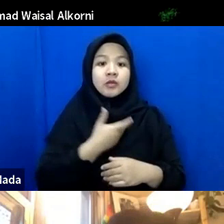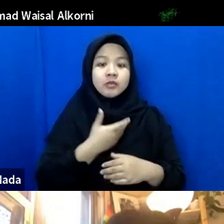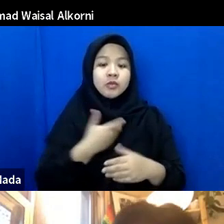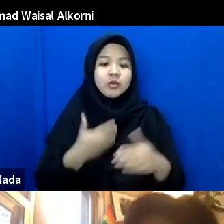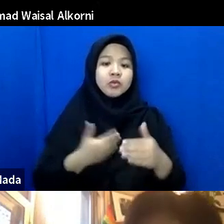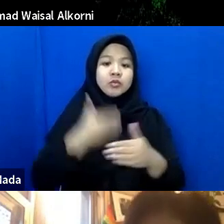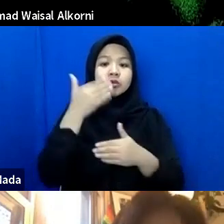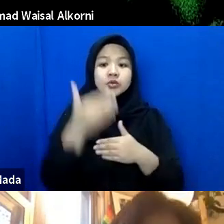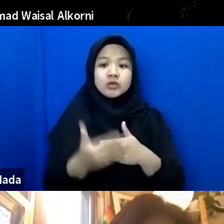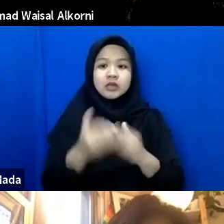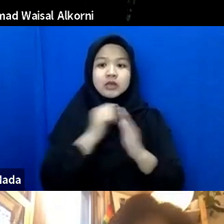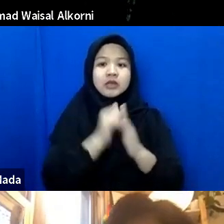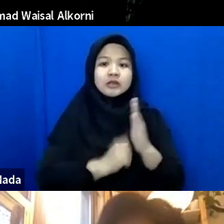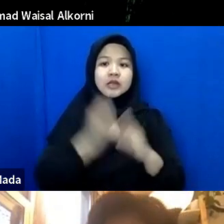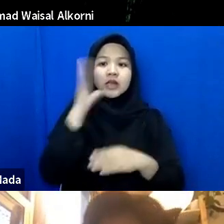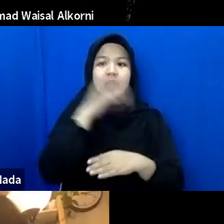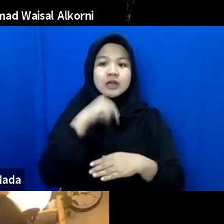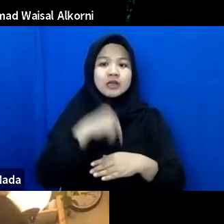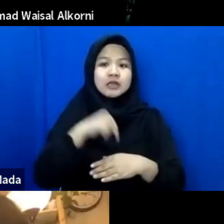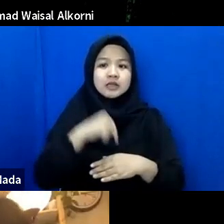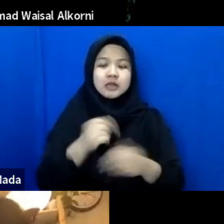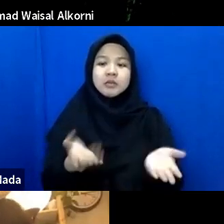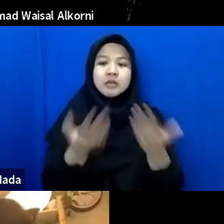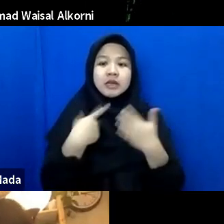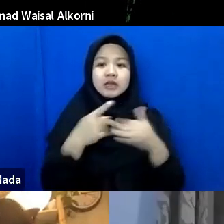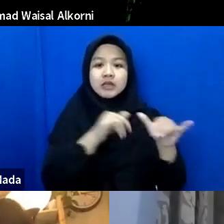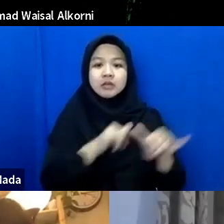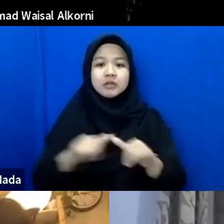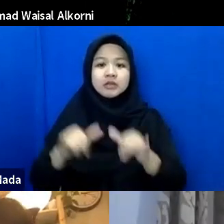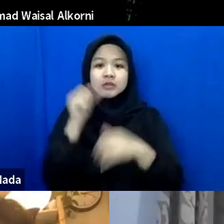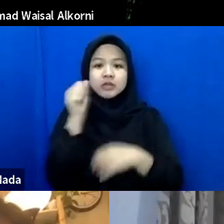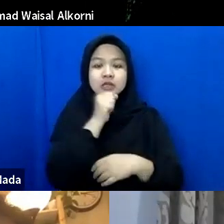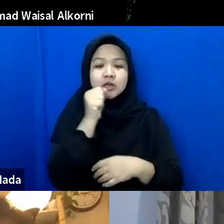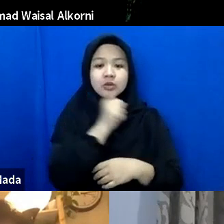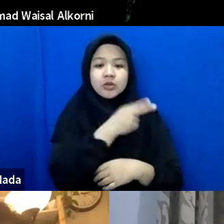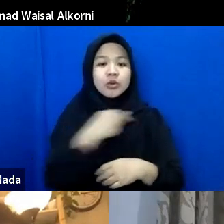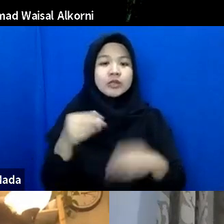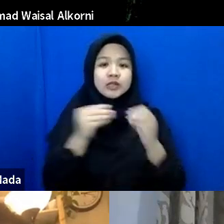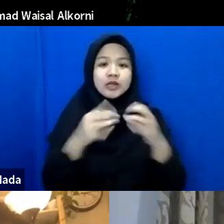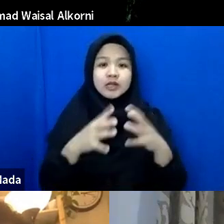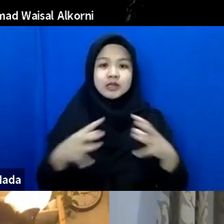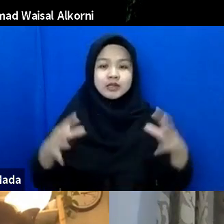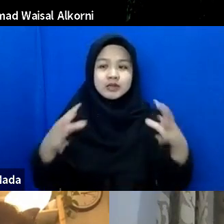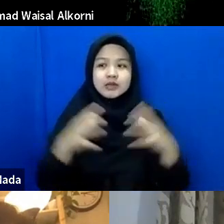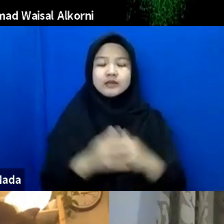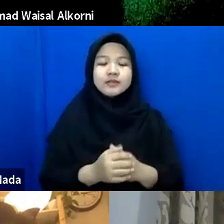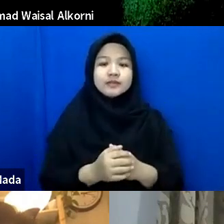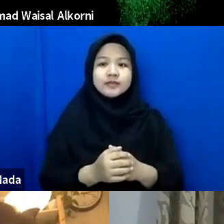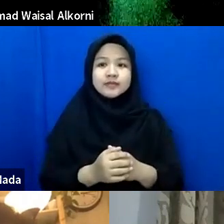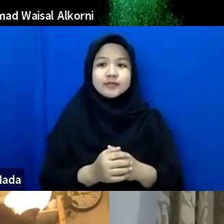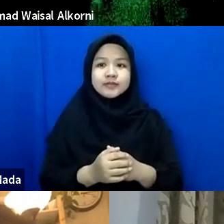jauh pada acara hari ini Mari kita bersama-sama menyanyikan lagu Indonesia Raya